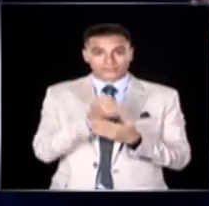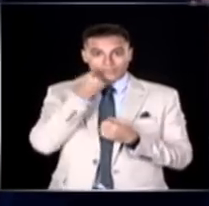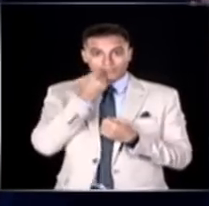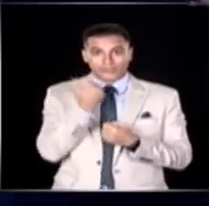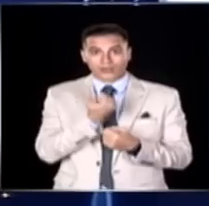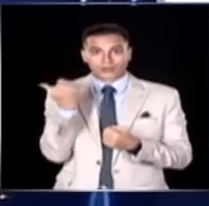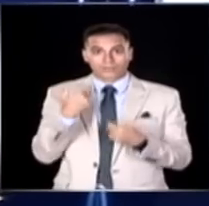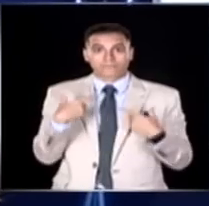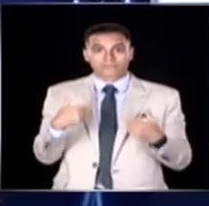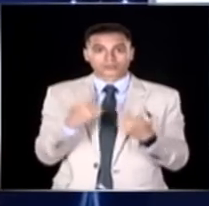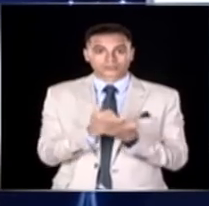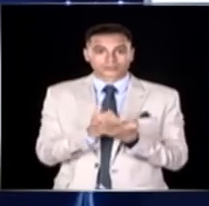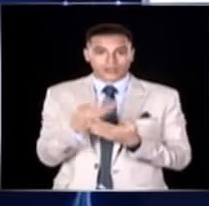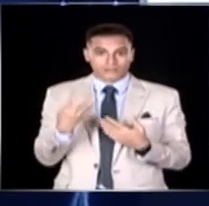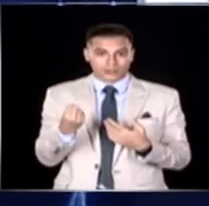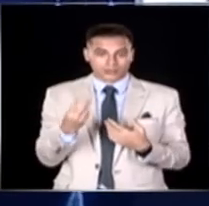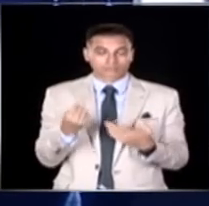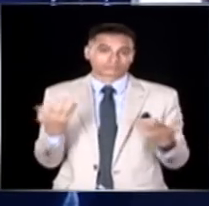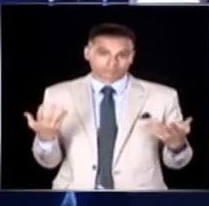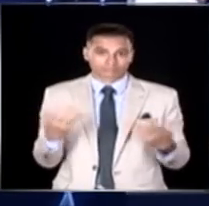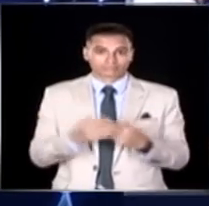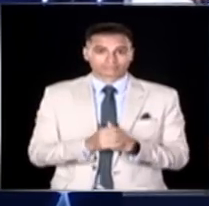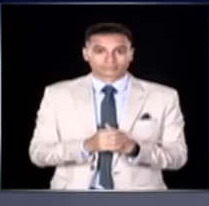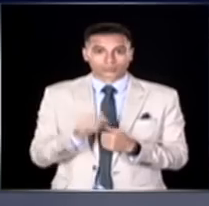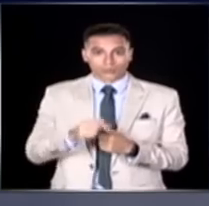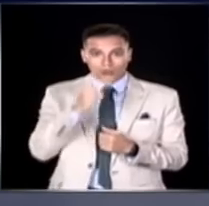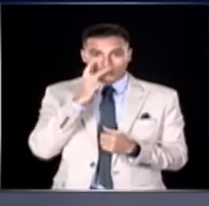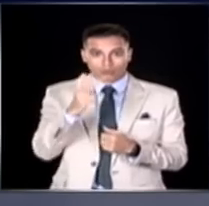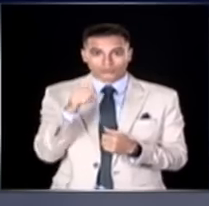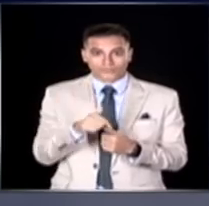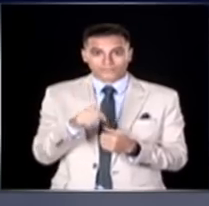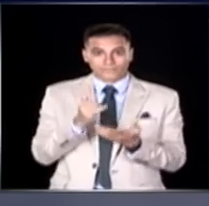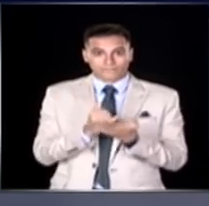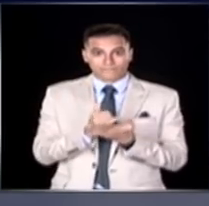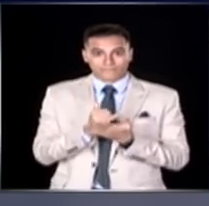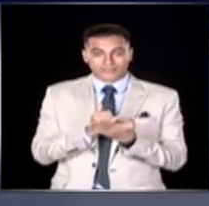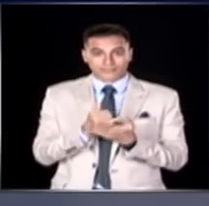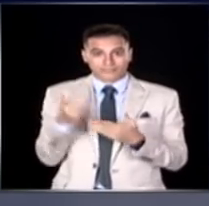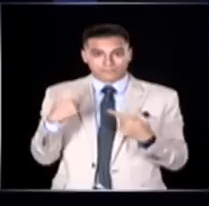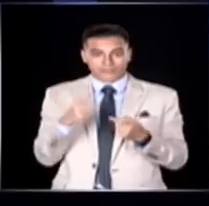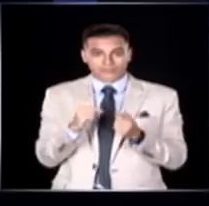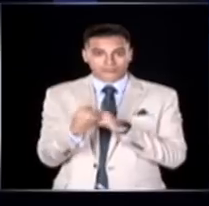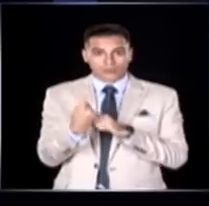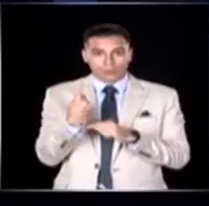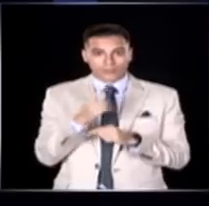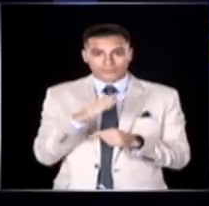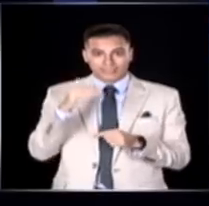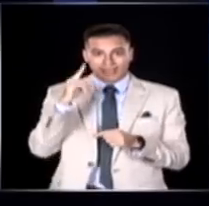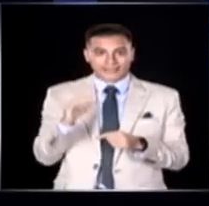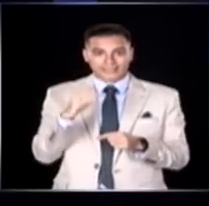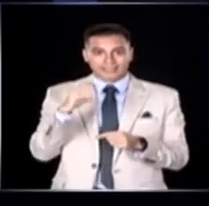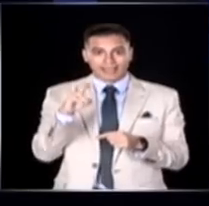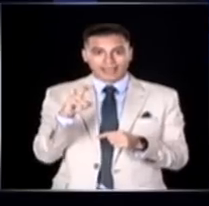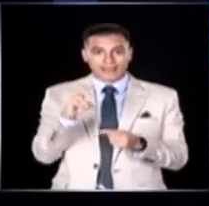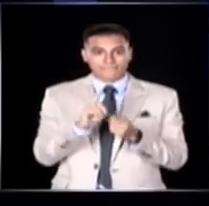المنيا، 40 الشيماء القاهرة. في الشيماء عندنا تغيير واحد بس، خديجة عبد